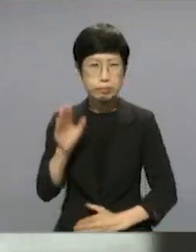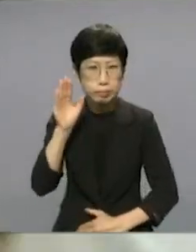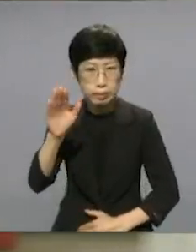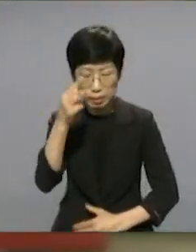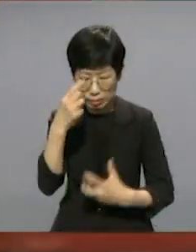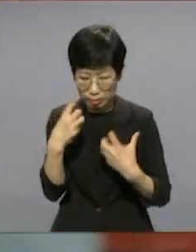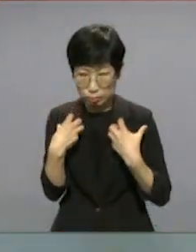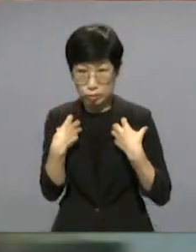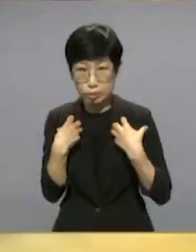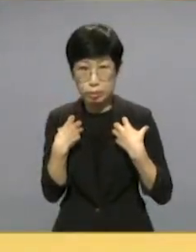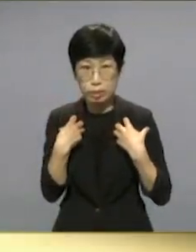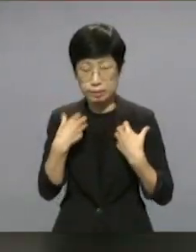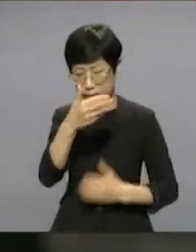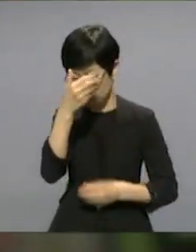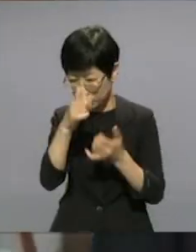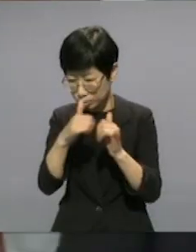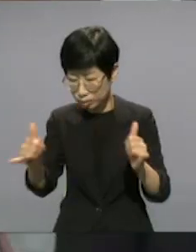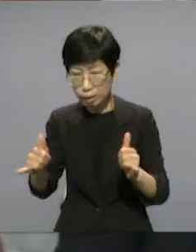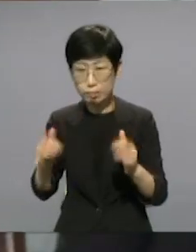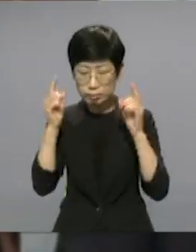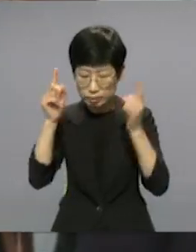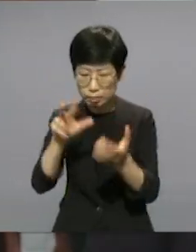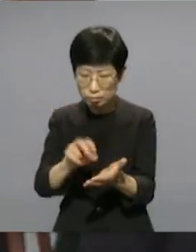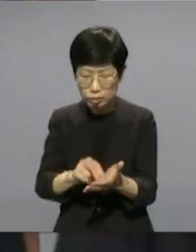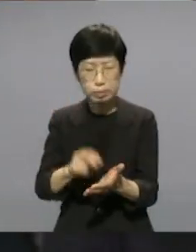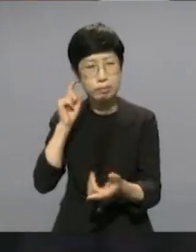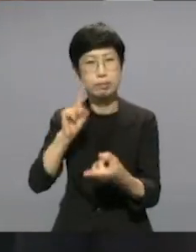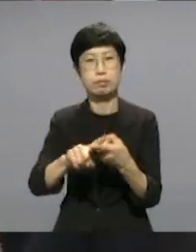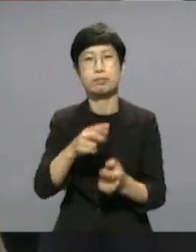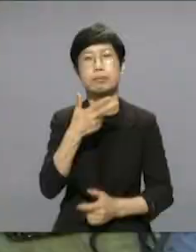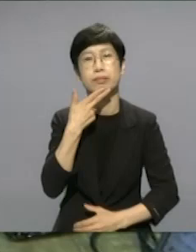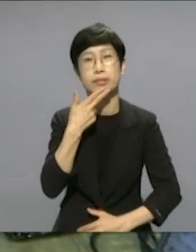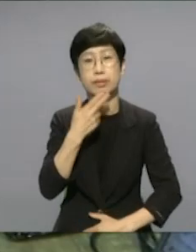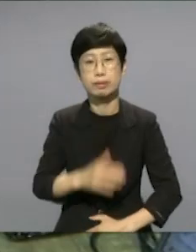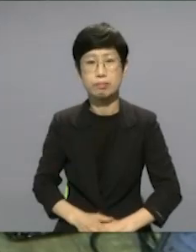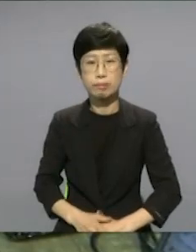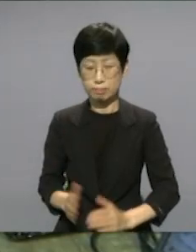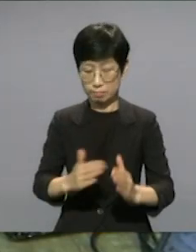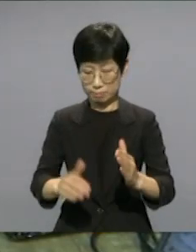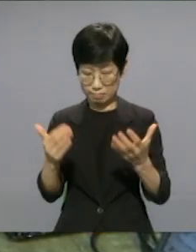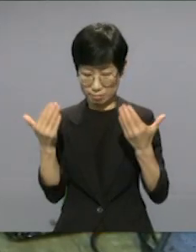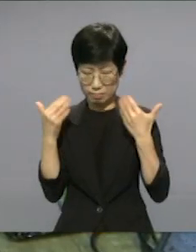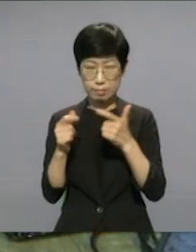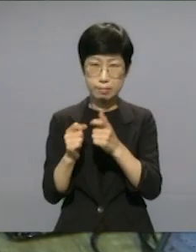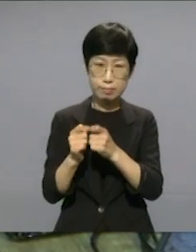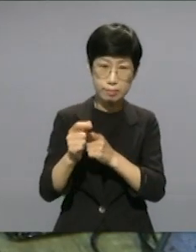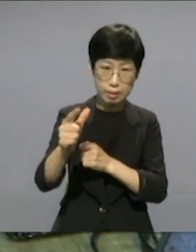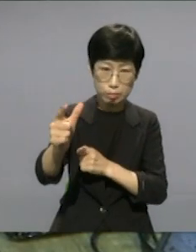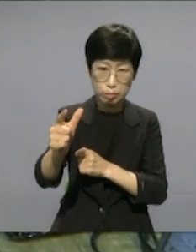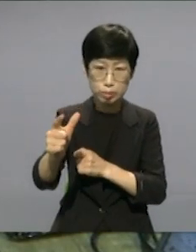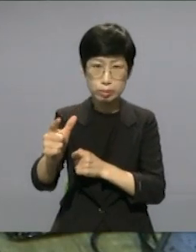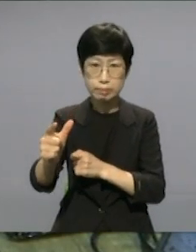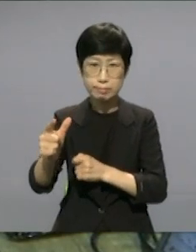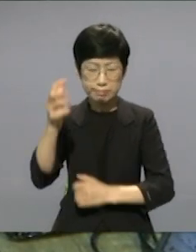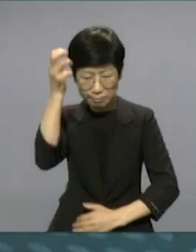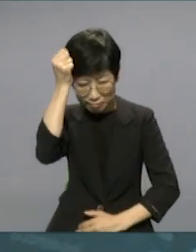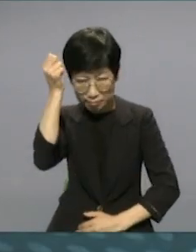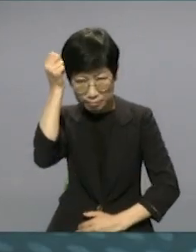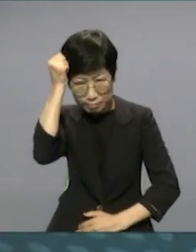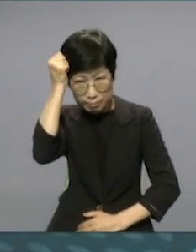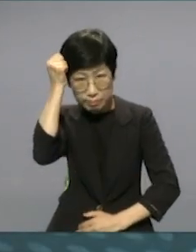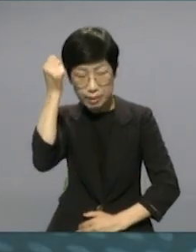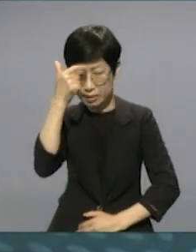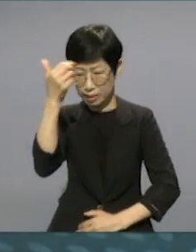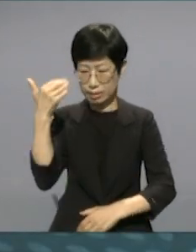정부는 청년 실업 문제에는 관심이 없어 보입니다. 공립학교는 대부분 구식의 암기식 교육만 진행할 뿐